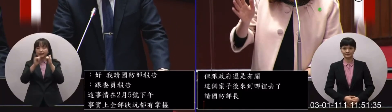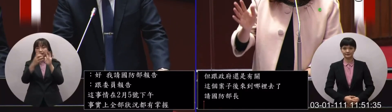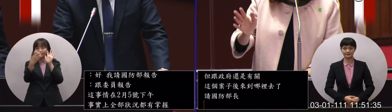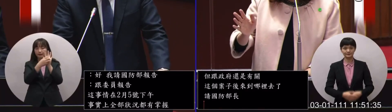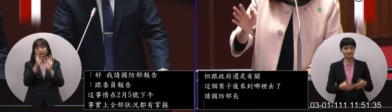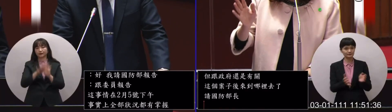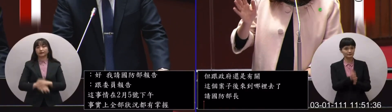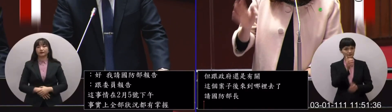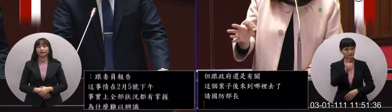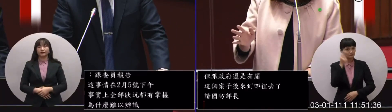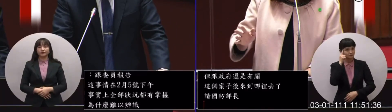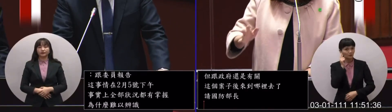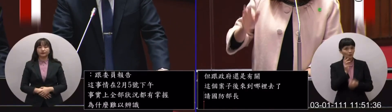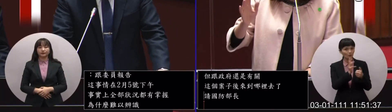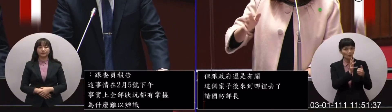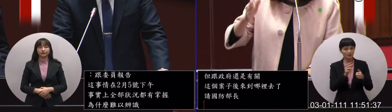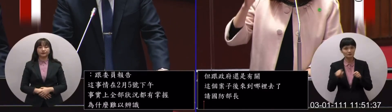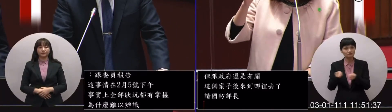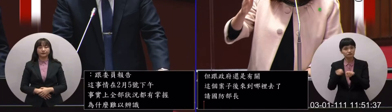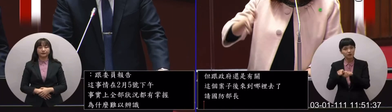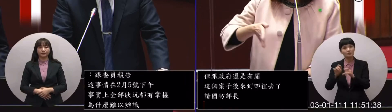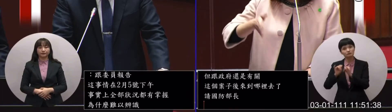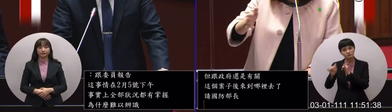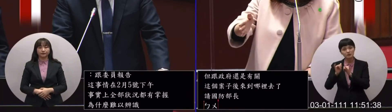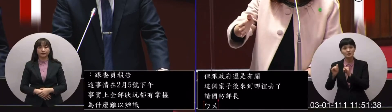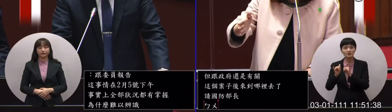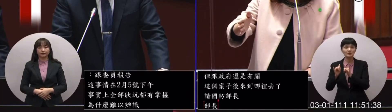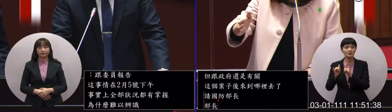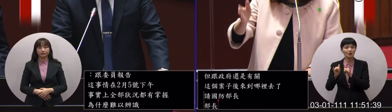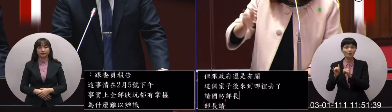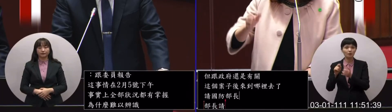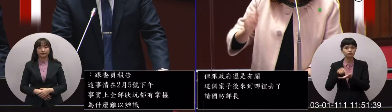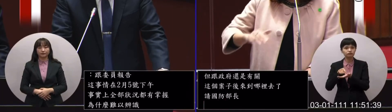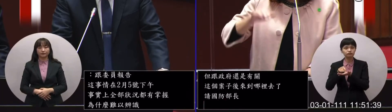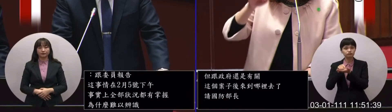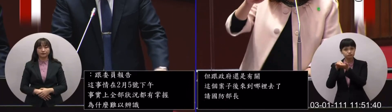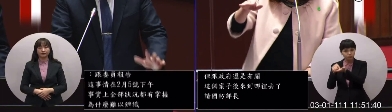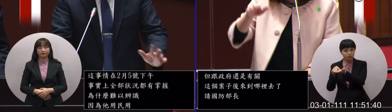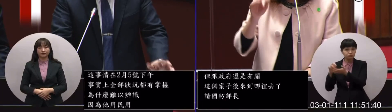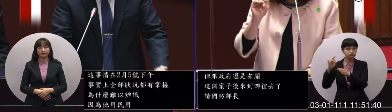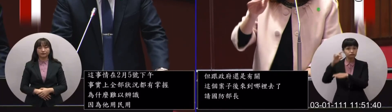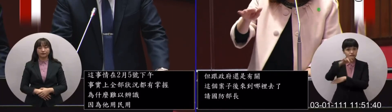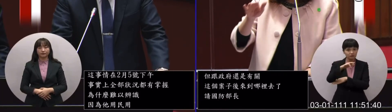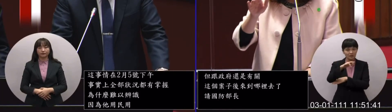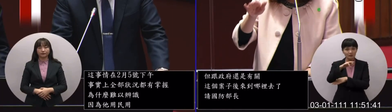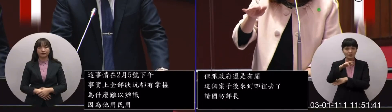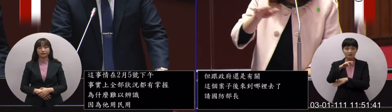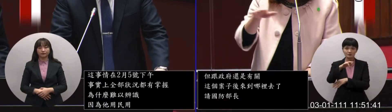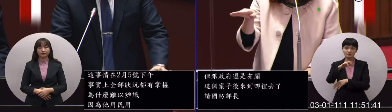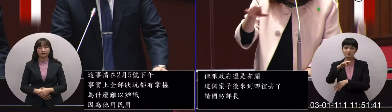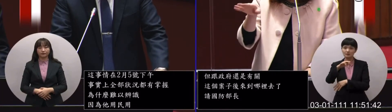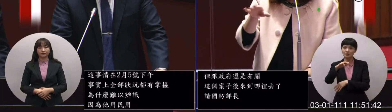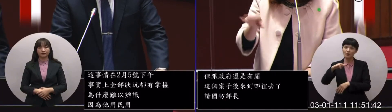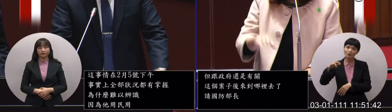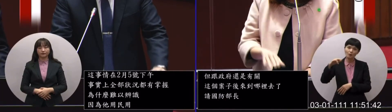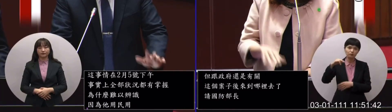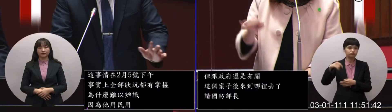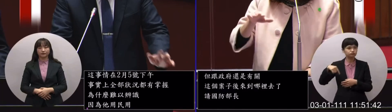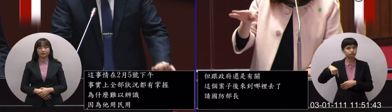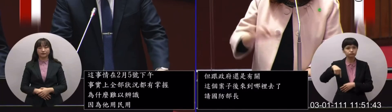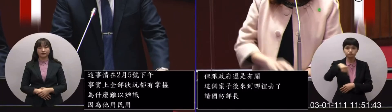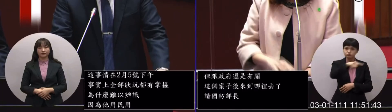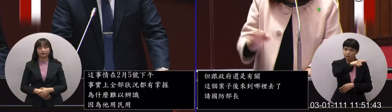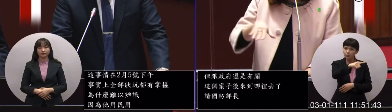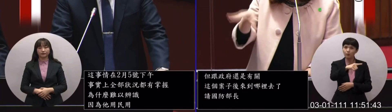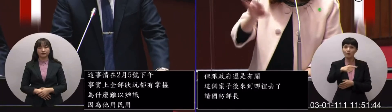部长，我请问因为一般民用我们要申请航道嘛，也就是说民用它的这个航空，它是不是要经过一些相关的